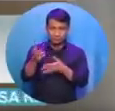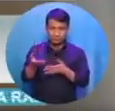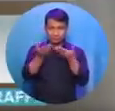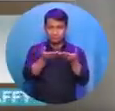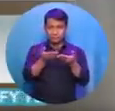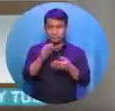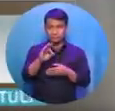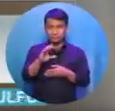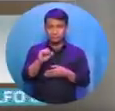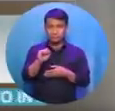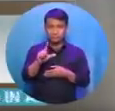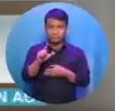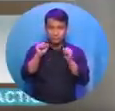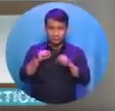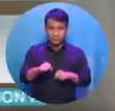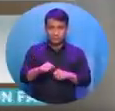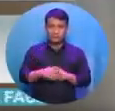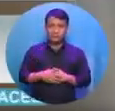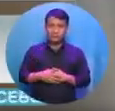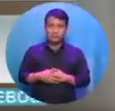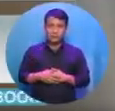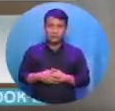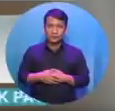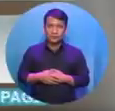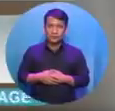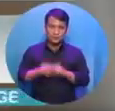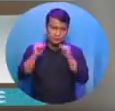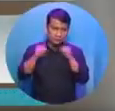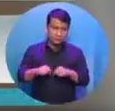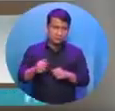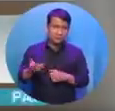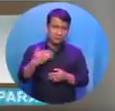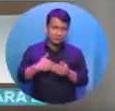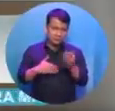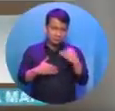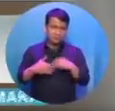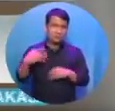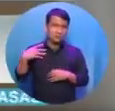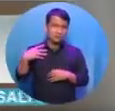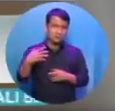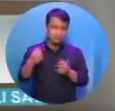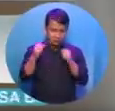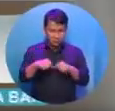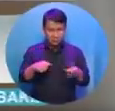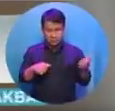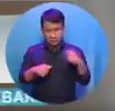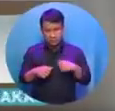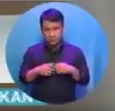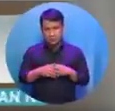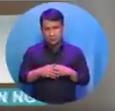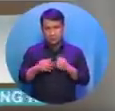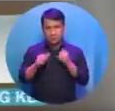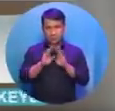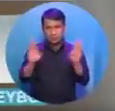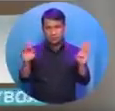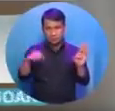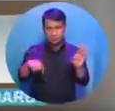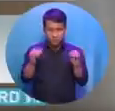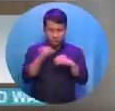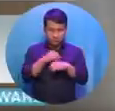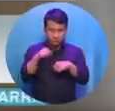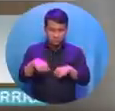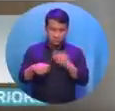sa piskalya. Pwede ba, Major? Pwede po yun, sir. Yung time naman is, nakabukas po ang aming office